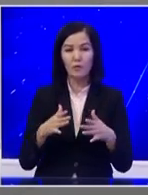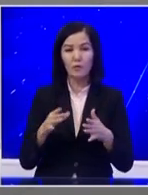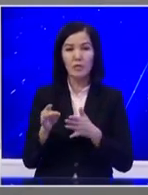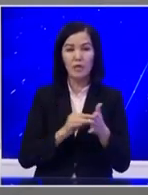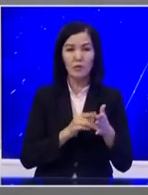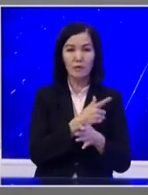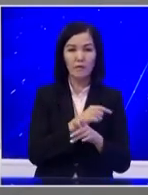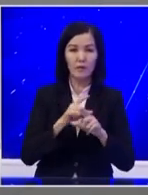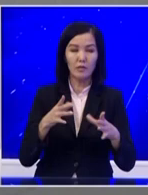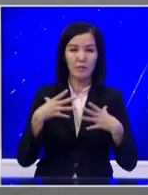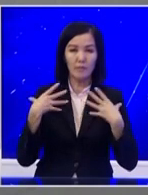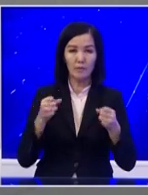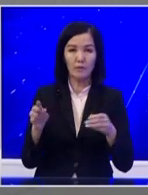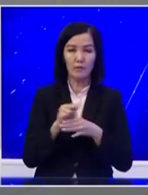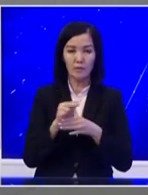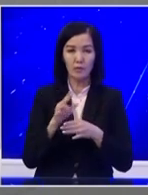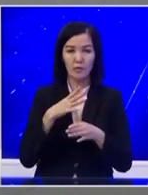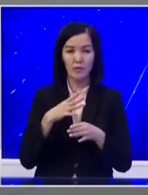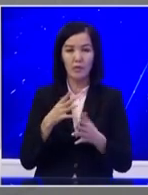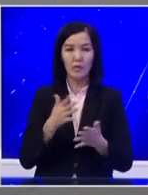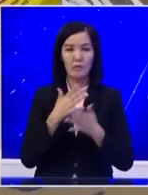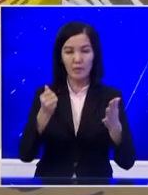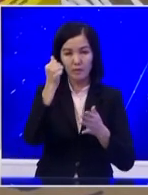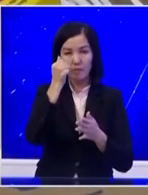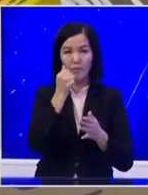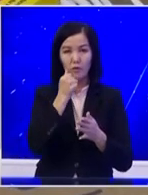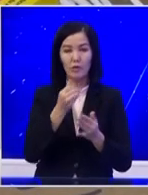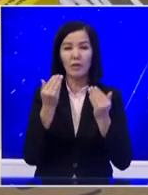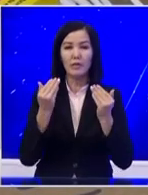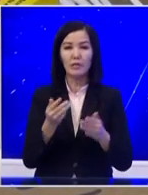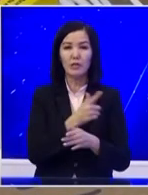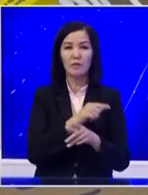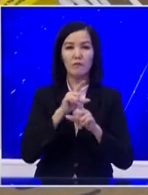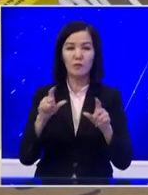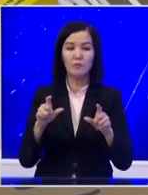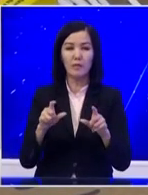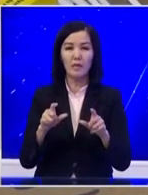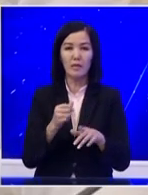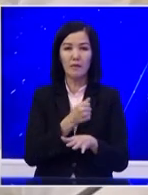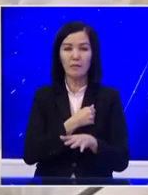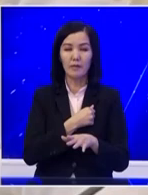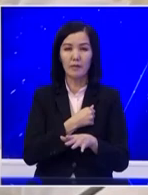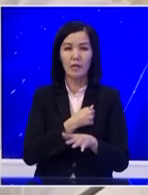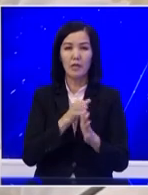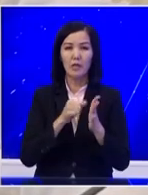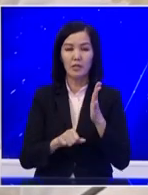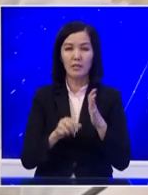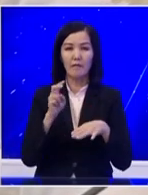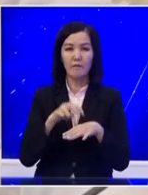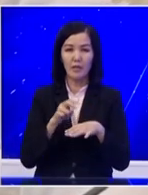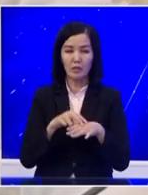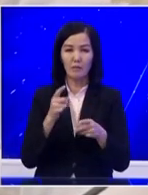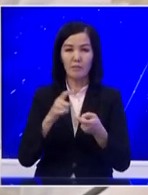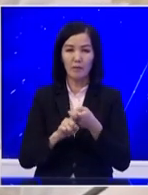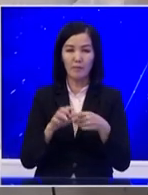обратились к врачам, и они нас спасли. Спасибо им за это огромное. Сейчас в госпитале работают порядка 60 врачей. В работе с инфицированными